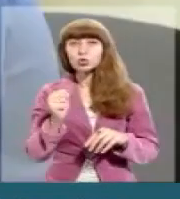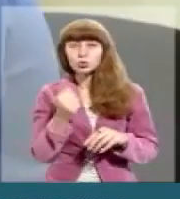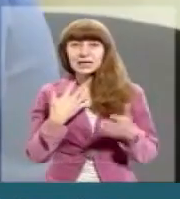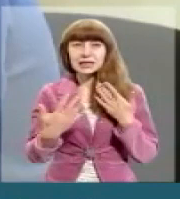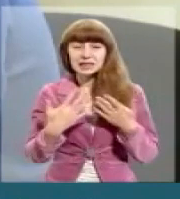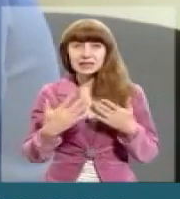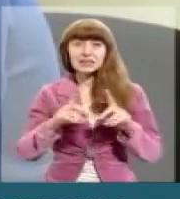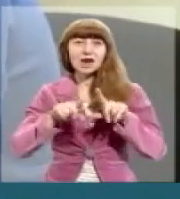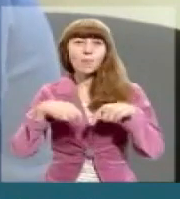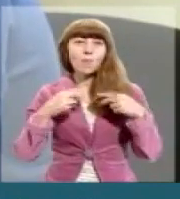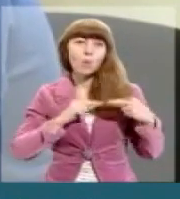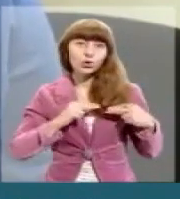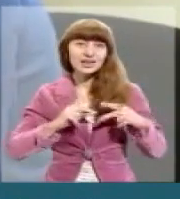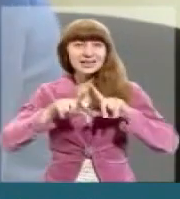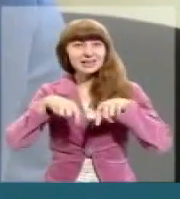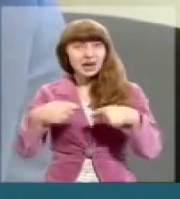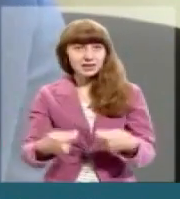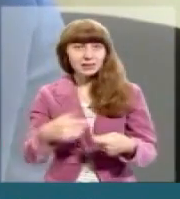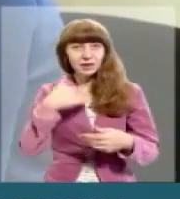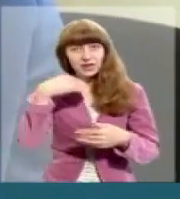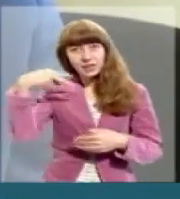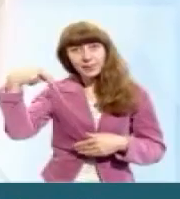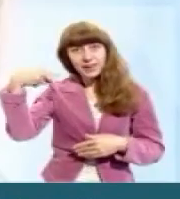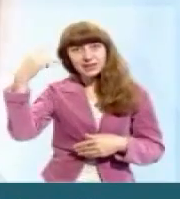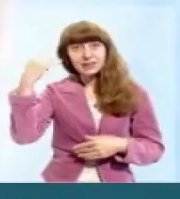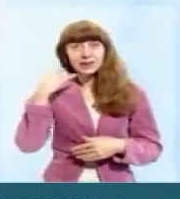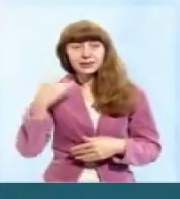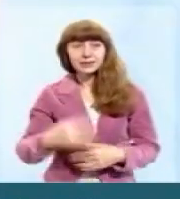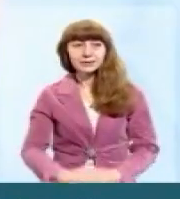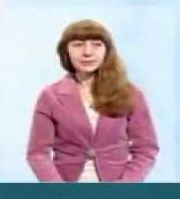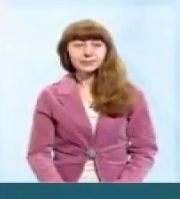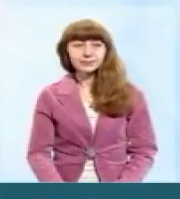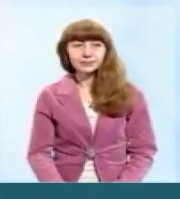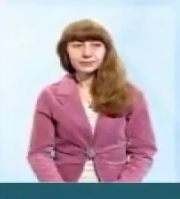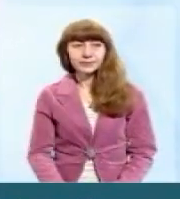потенциальными работодателями, отметил президент. Алмажан Манкельдинова, Руслан Джабаев, телеканал «Кустанай».